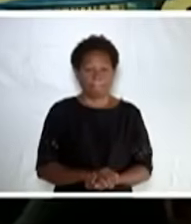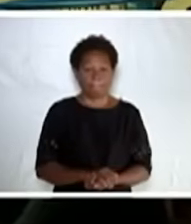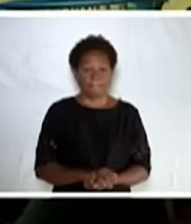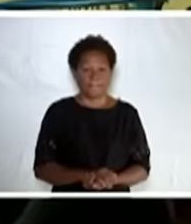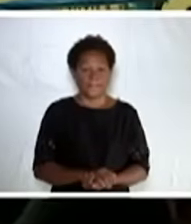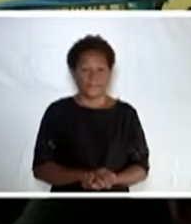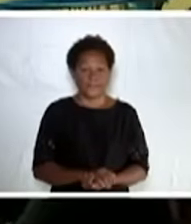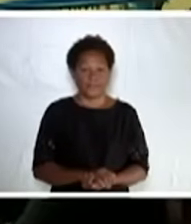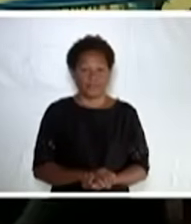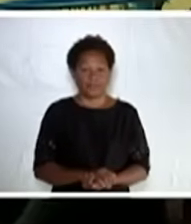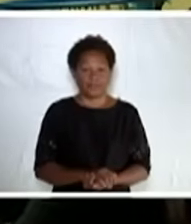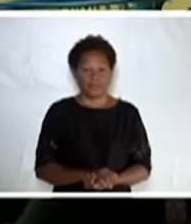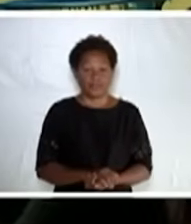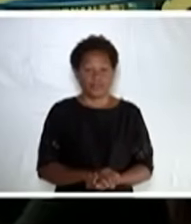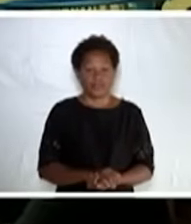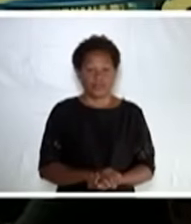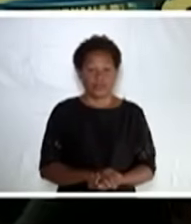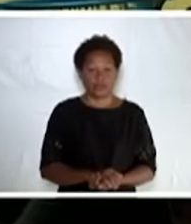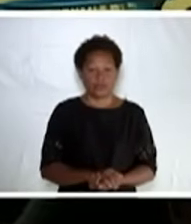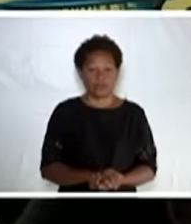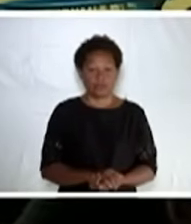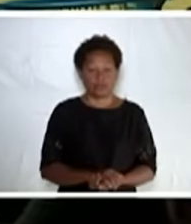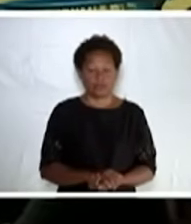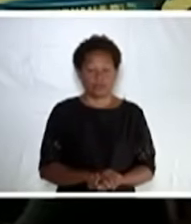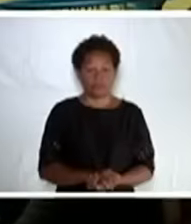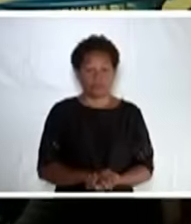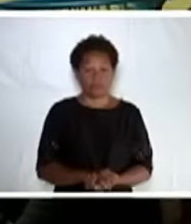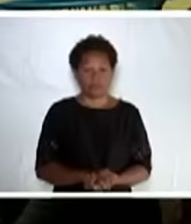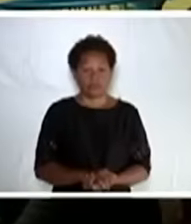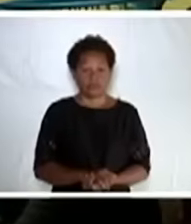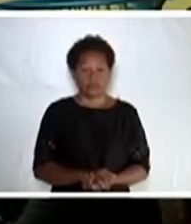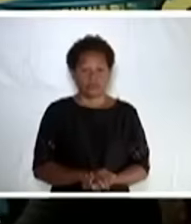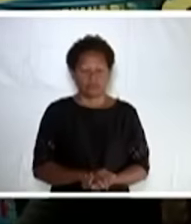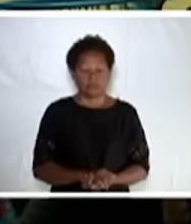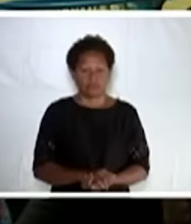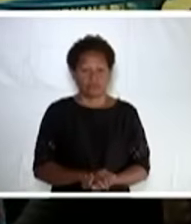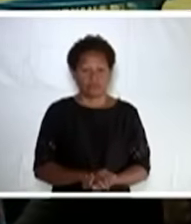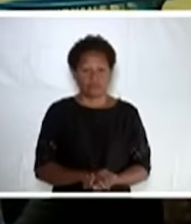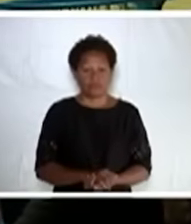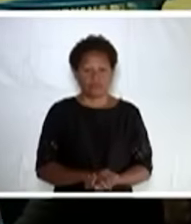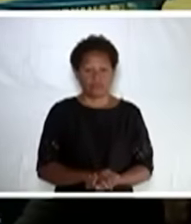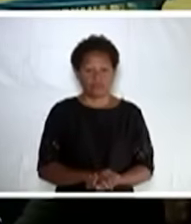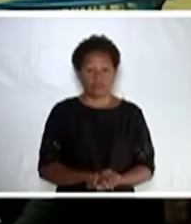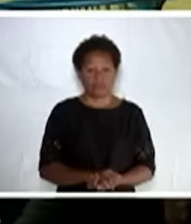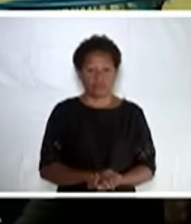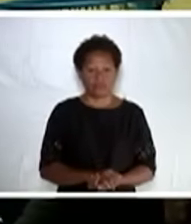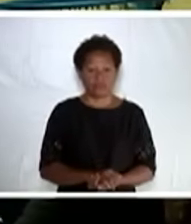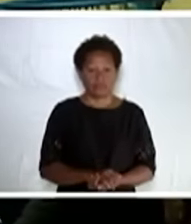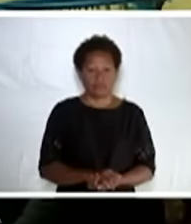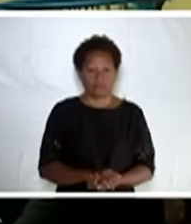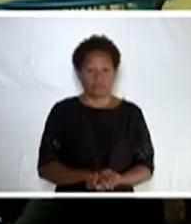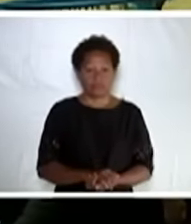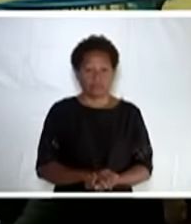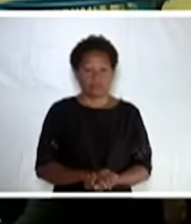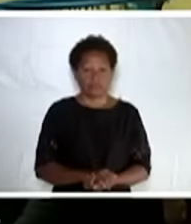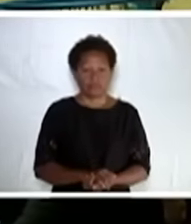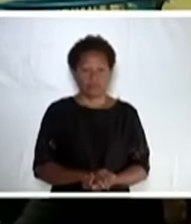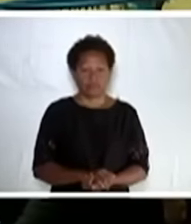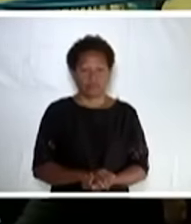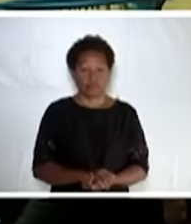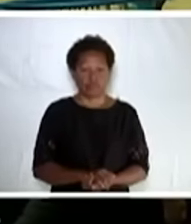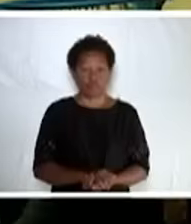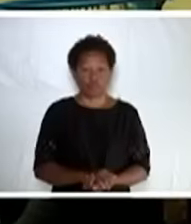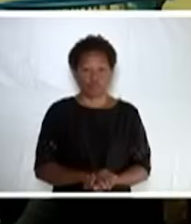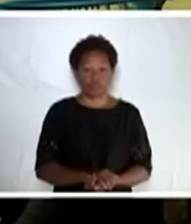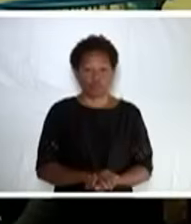को, और अब हमने काफ़ी आधी सदी से भी ज़्यादा का सफ़र तय कर लिया है, अपनी आज़ादी का जश्न मना रहे हैं और